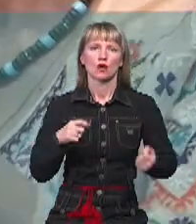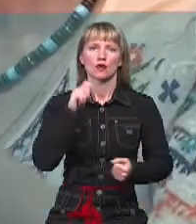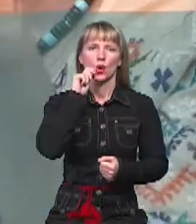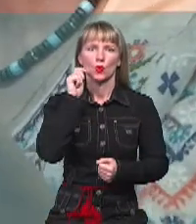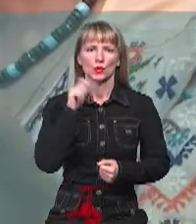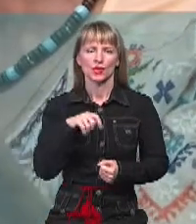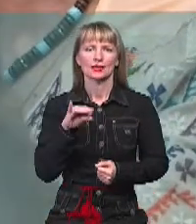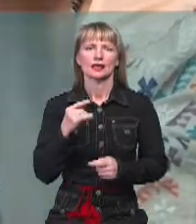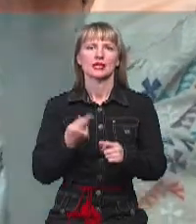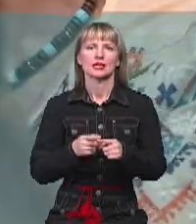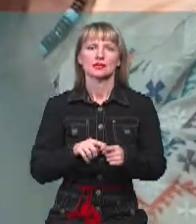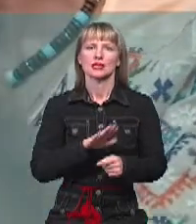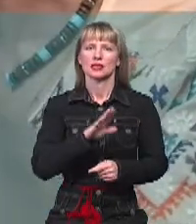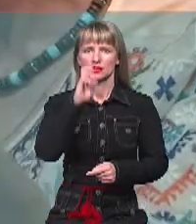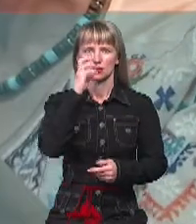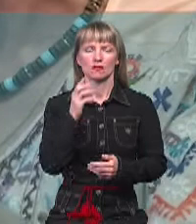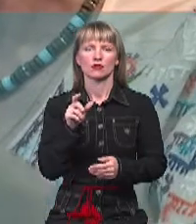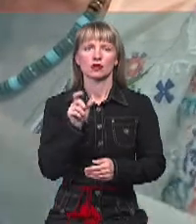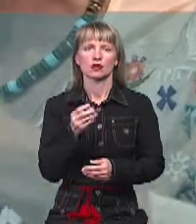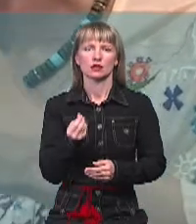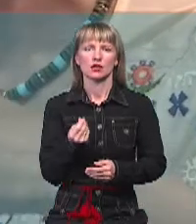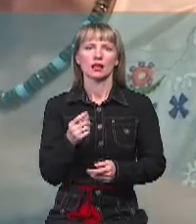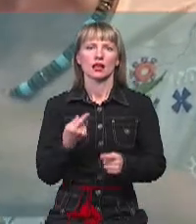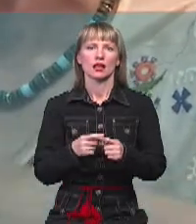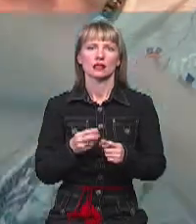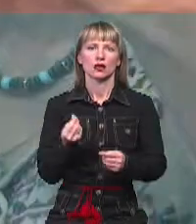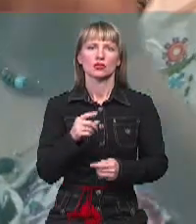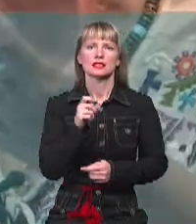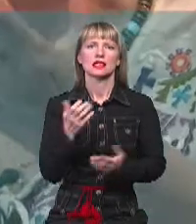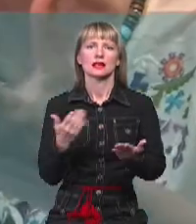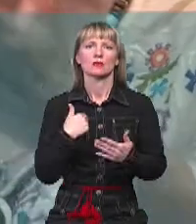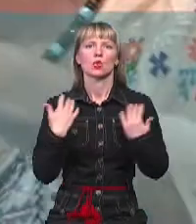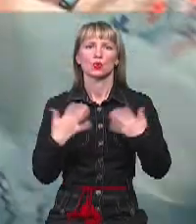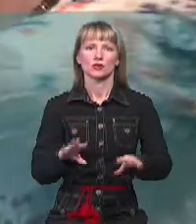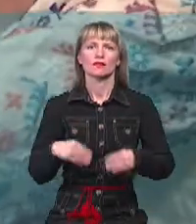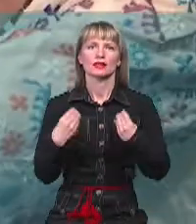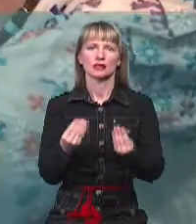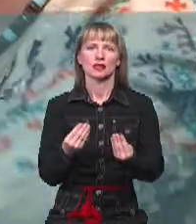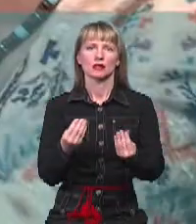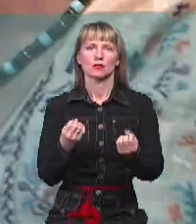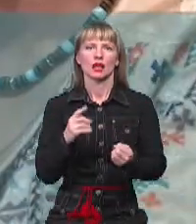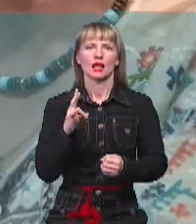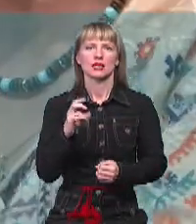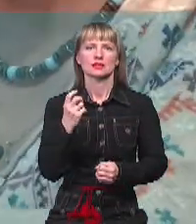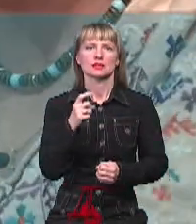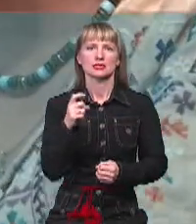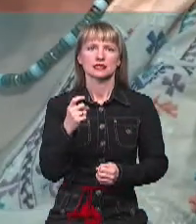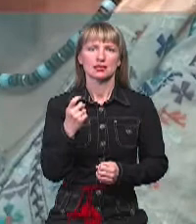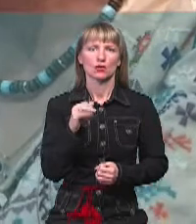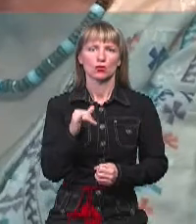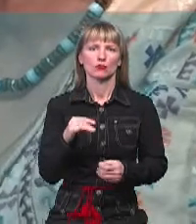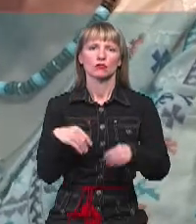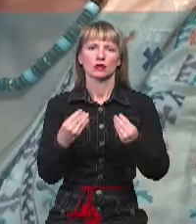Національну службу здоров'я України. Треба... І це не державні гроші, це гроші платників податків. Це, власне, ті гроші, за які ми вже віддали. Вони просто через НСЗУ приходять до нас, тому